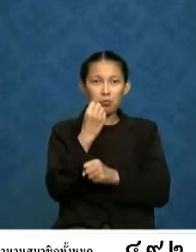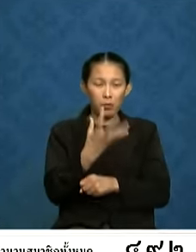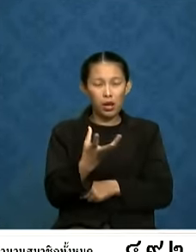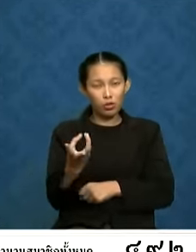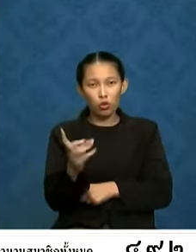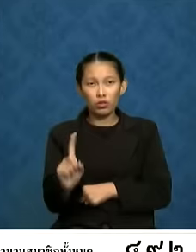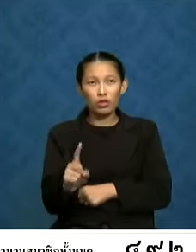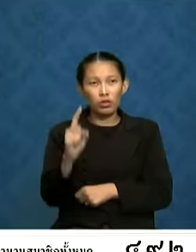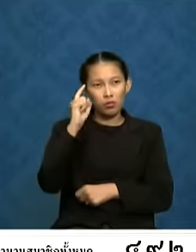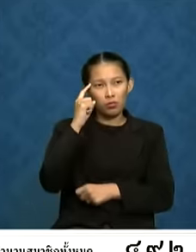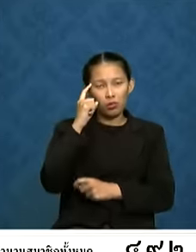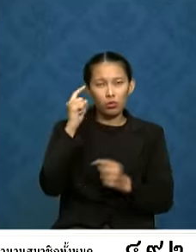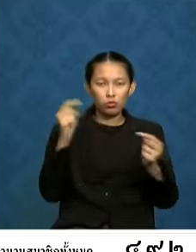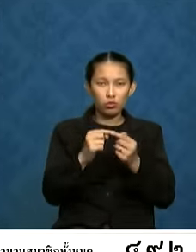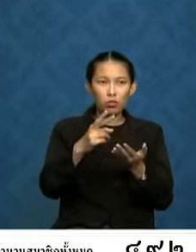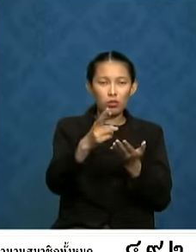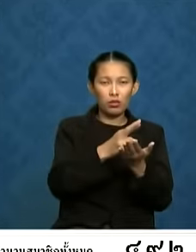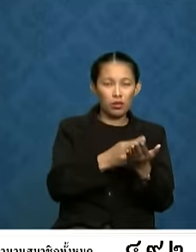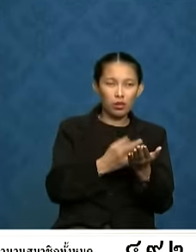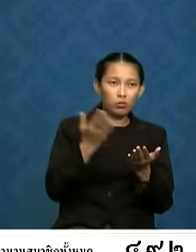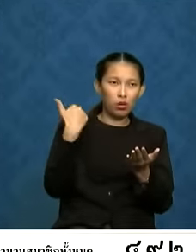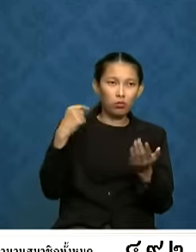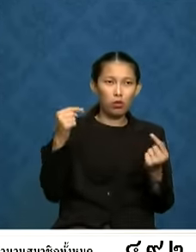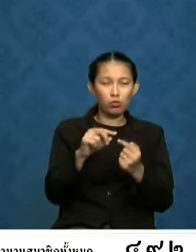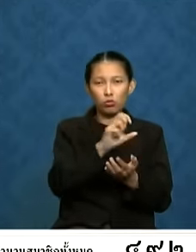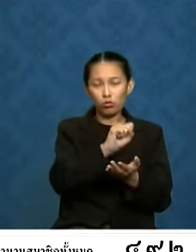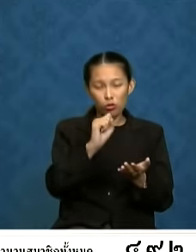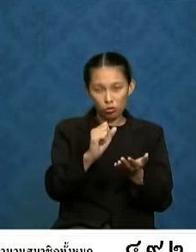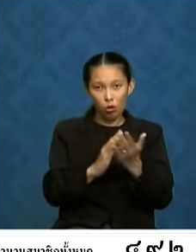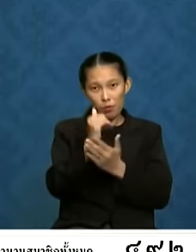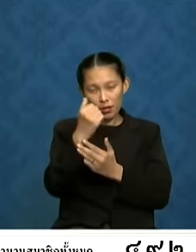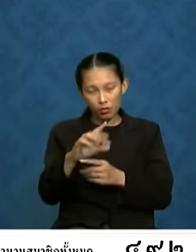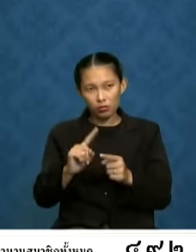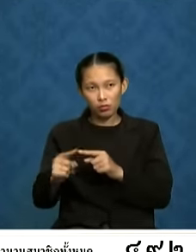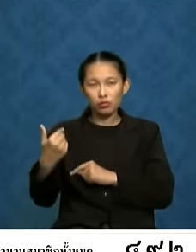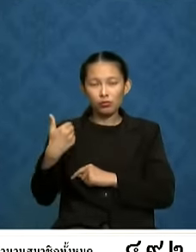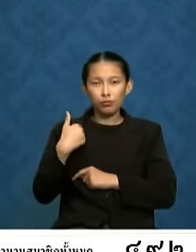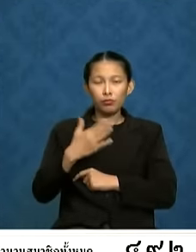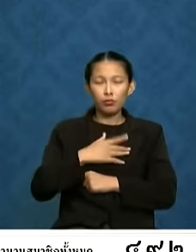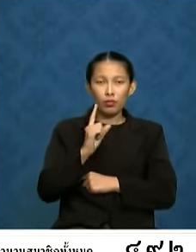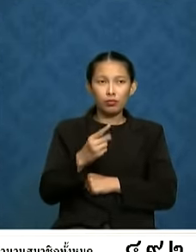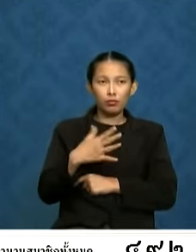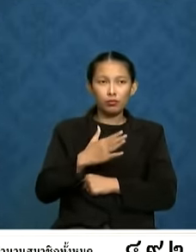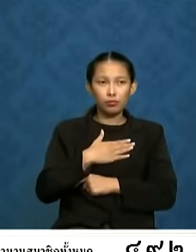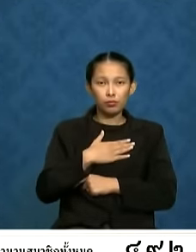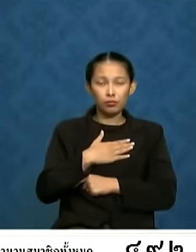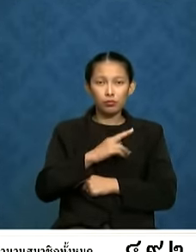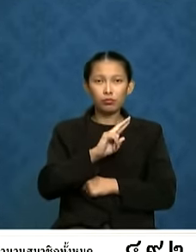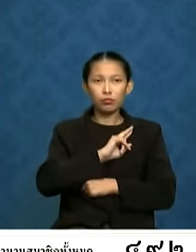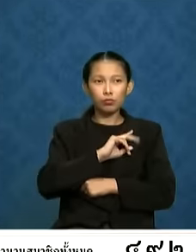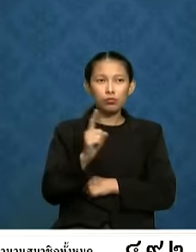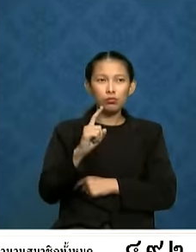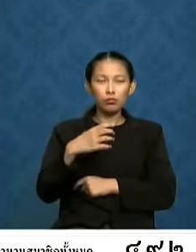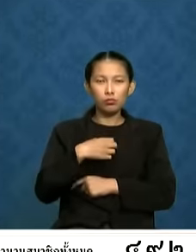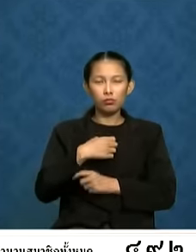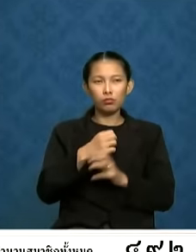ใดของรายงานที่ผ่านจากสภาผู้แทนราษฎรซึ่งจริงๆผมเองส่วนตัวนะครับก็คงอยากจะให้